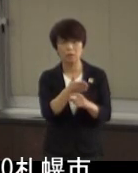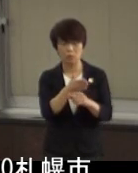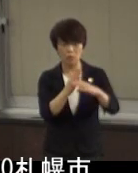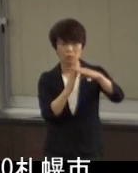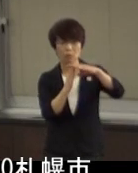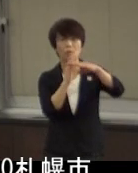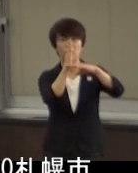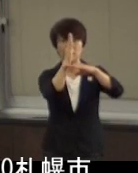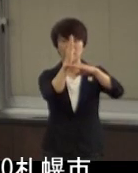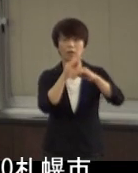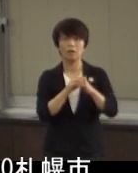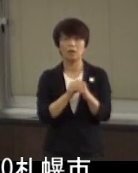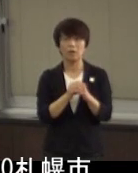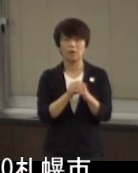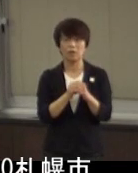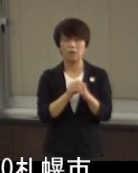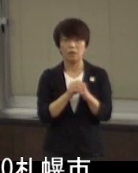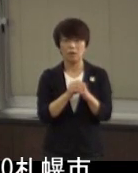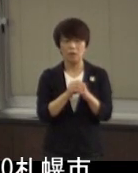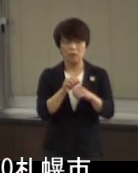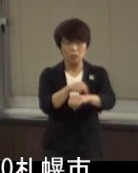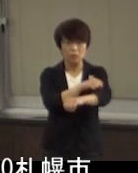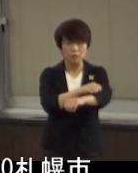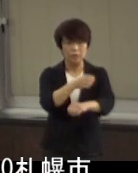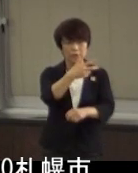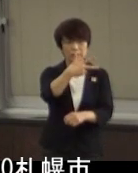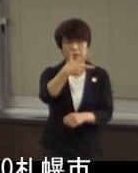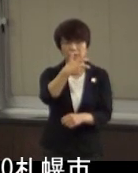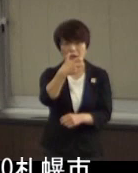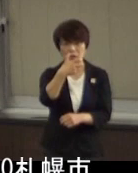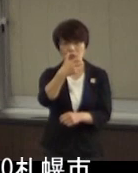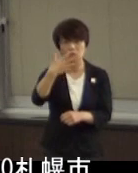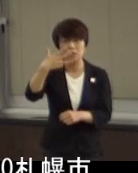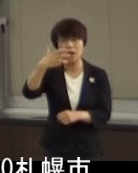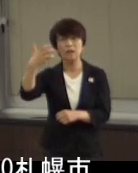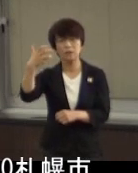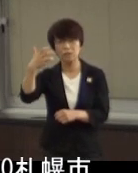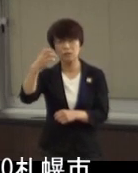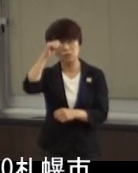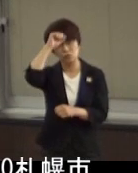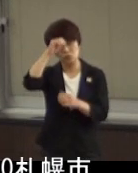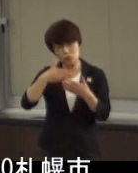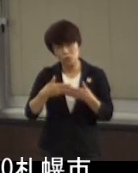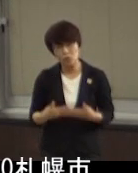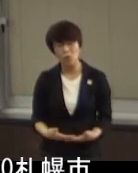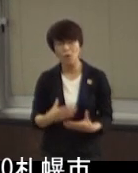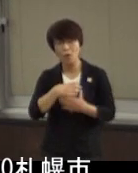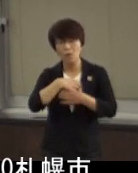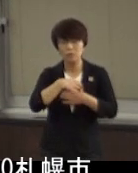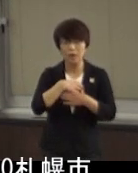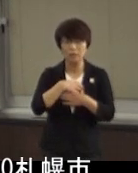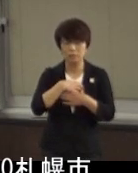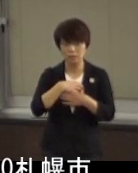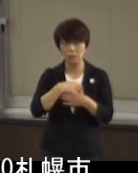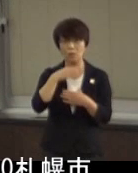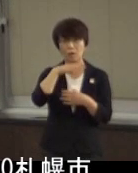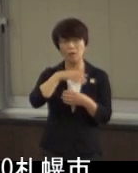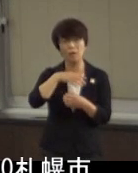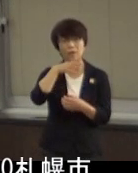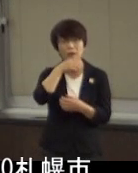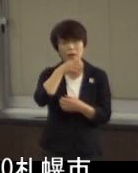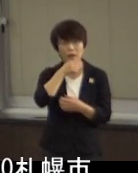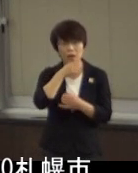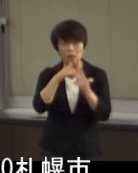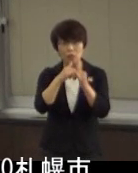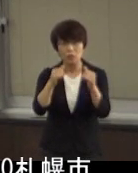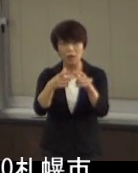ます。特に70代80代重症化リスクの高い年齢の方々の増加